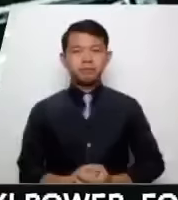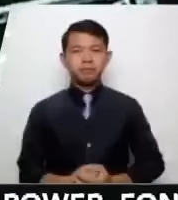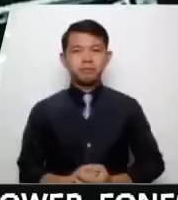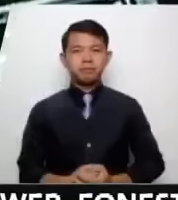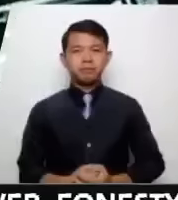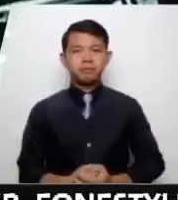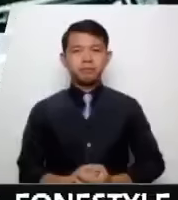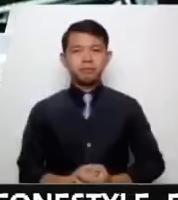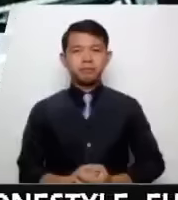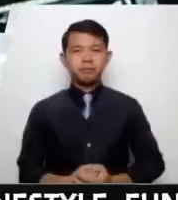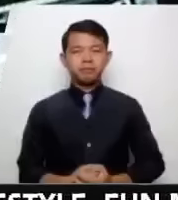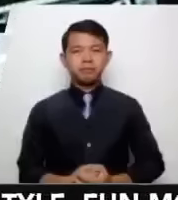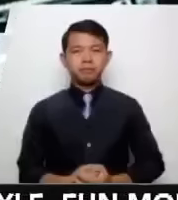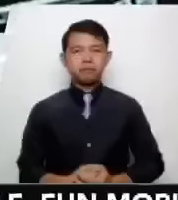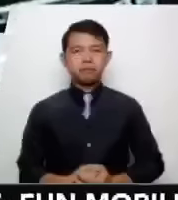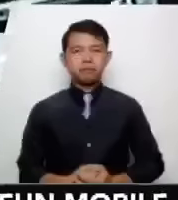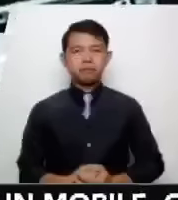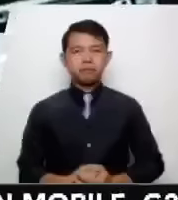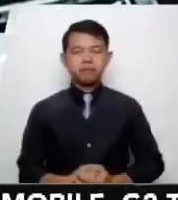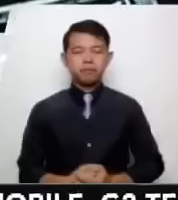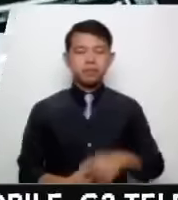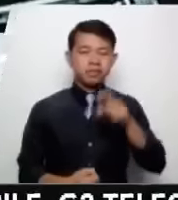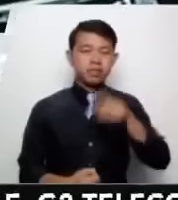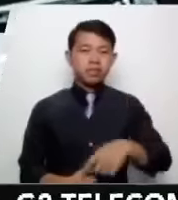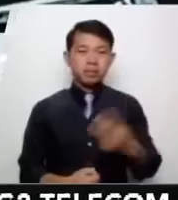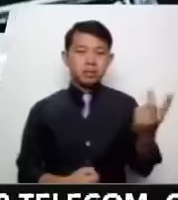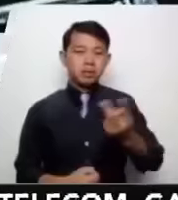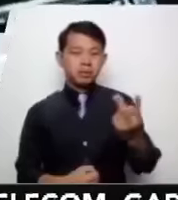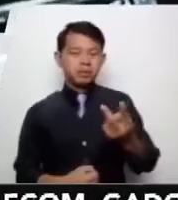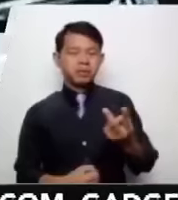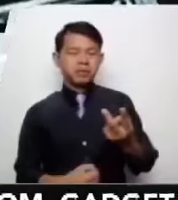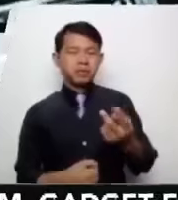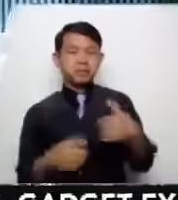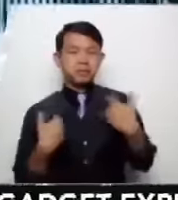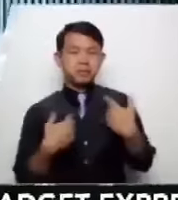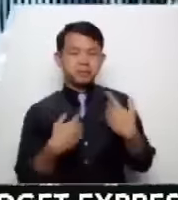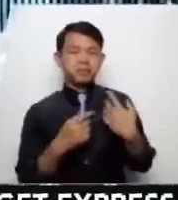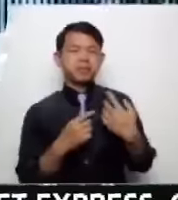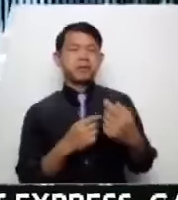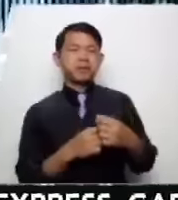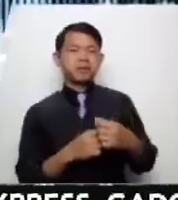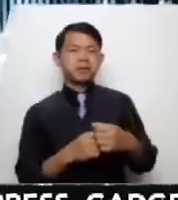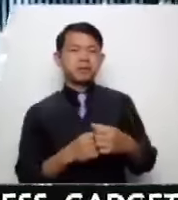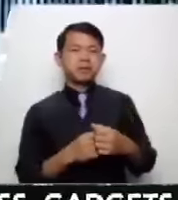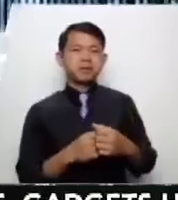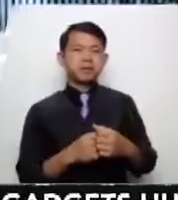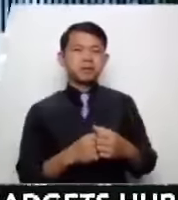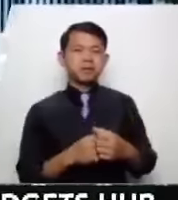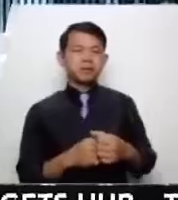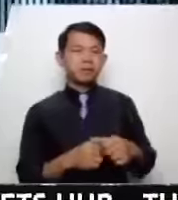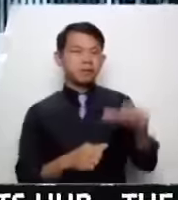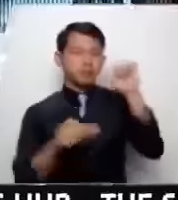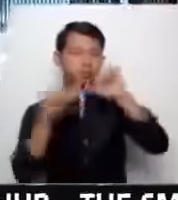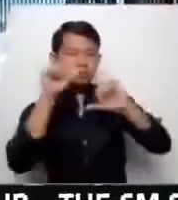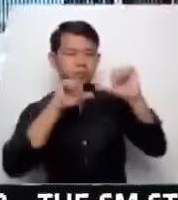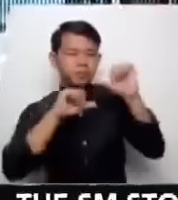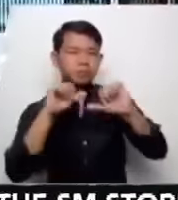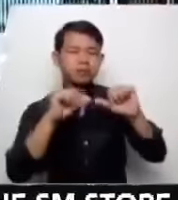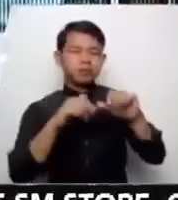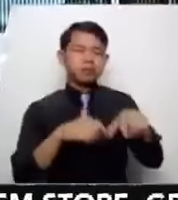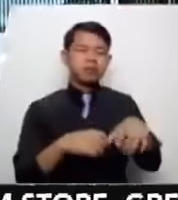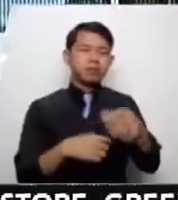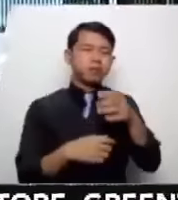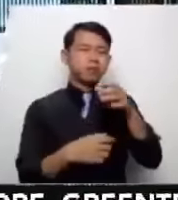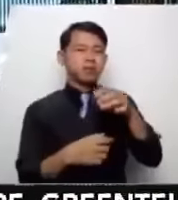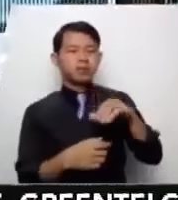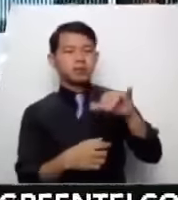Jamming session lang sana ang trip ng mga kabataang ito sa Malate, Maynila nang magkayayaan silang mag-inuman. Makalipas ang